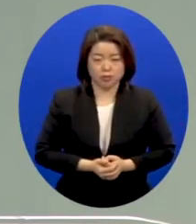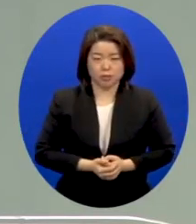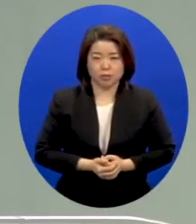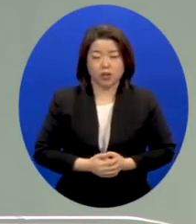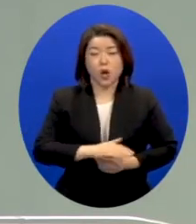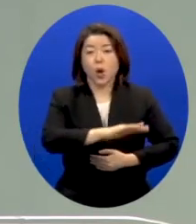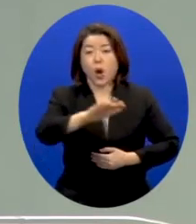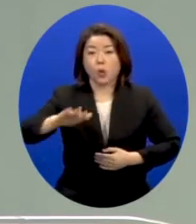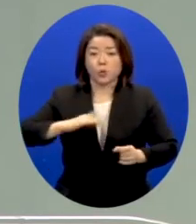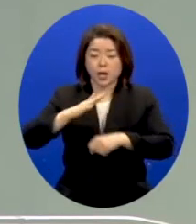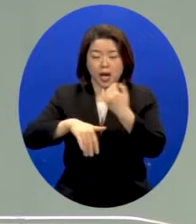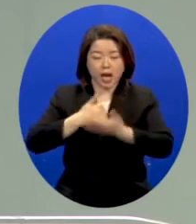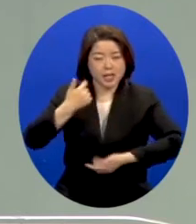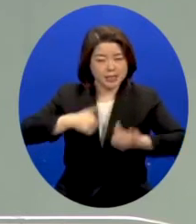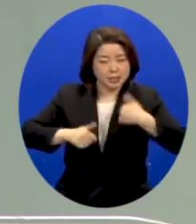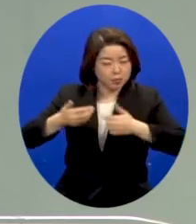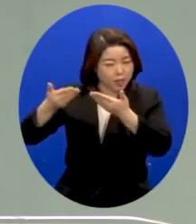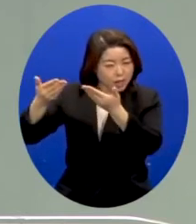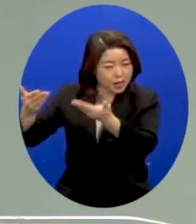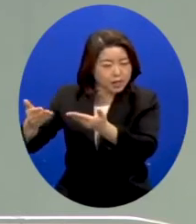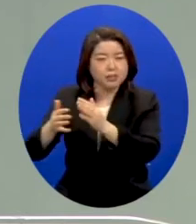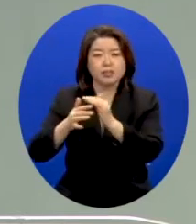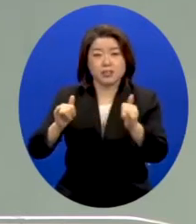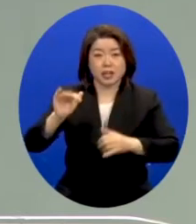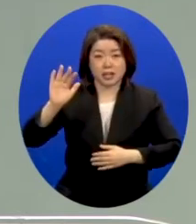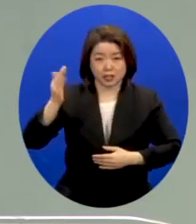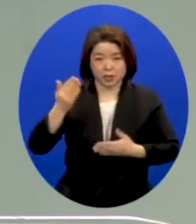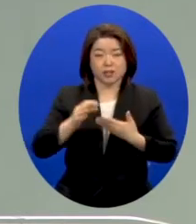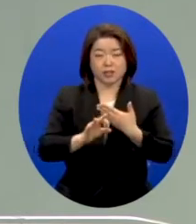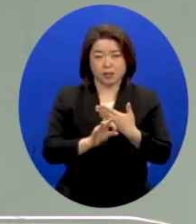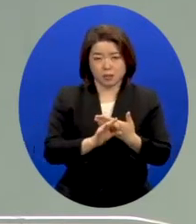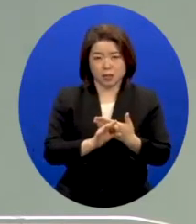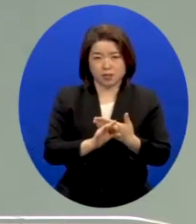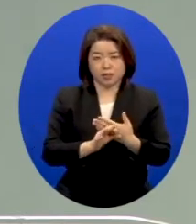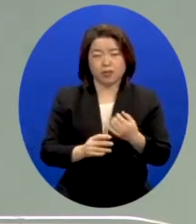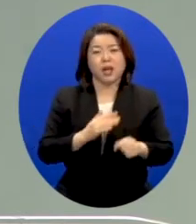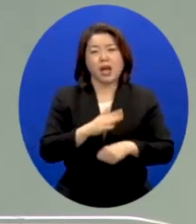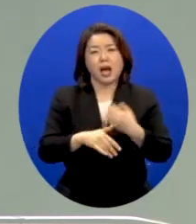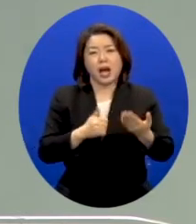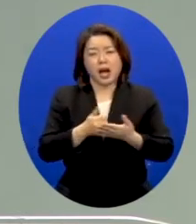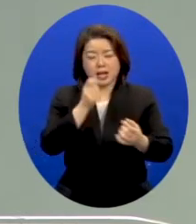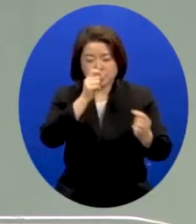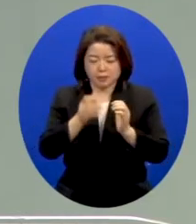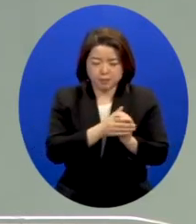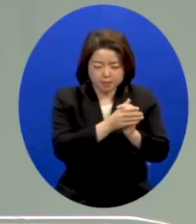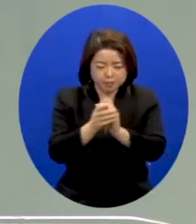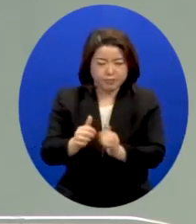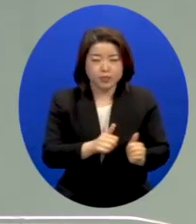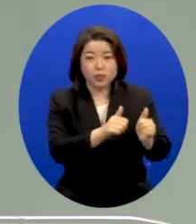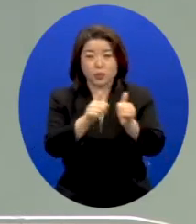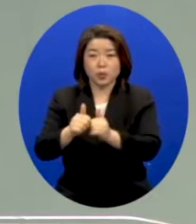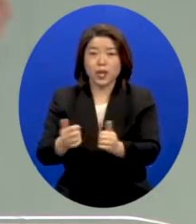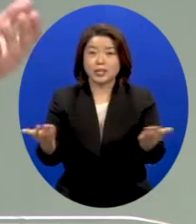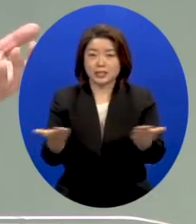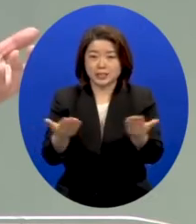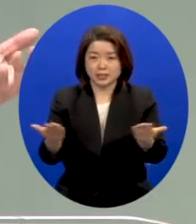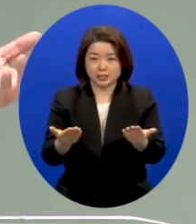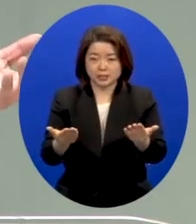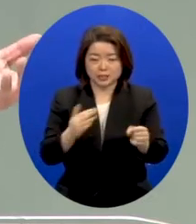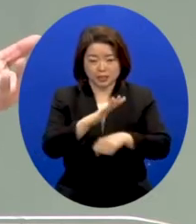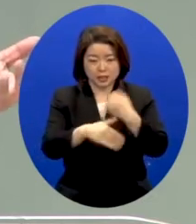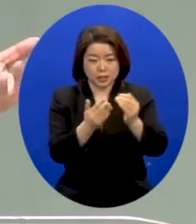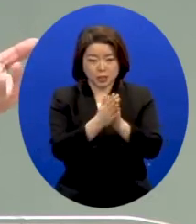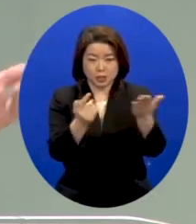여러분 우리가 하나님을 기쁘시게 해 드리는 자가 된다면 하나님과 친밀한 동행 하는 일은 성정이